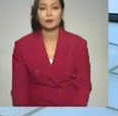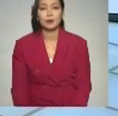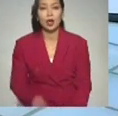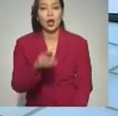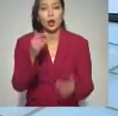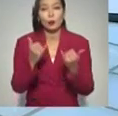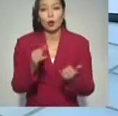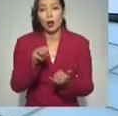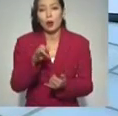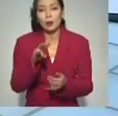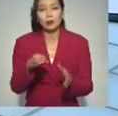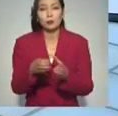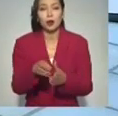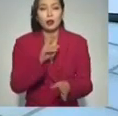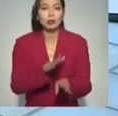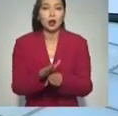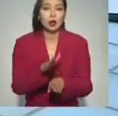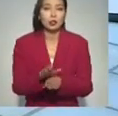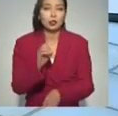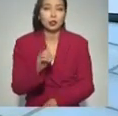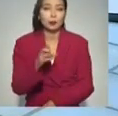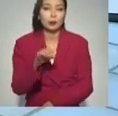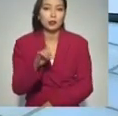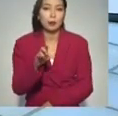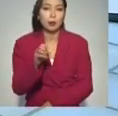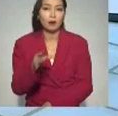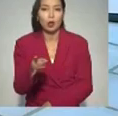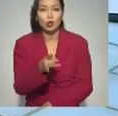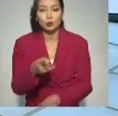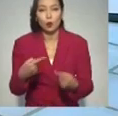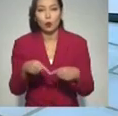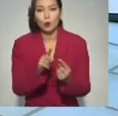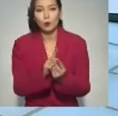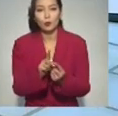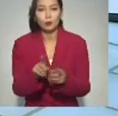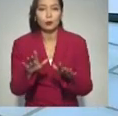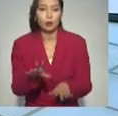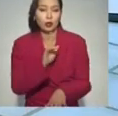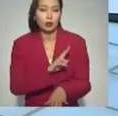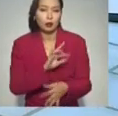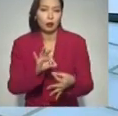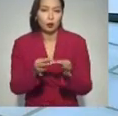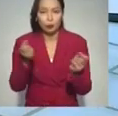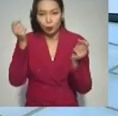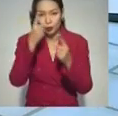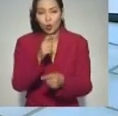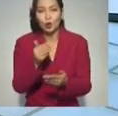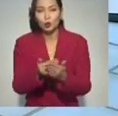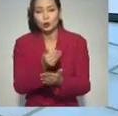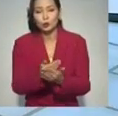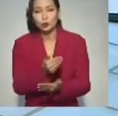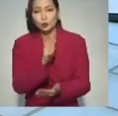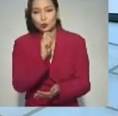Бүгін Аманат партиясының атқарушы хатшысы Елнұр Бейсенбаев республикалық қоғамдық қабылдау бөлмесінің жұмысымен танысып, журналистердің